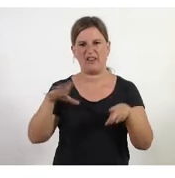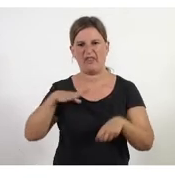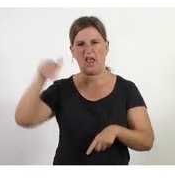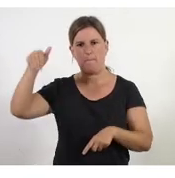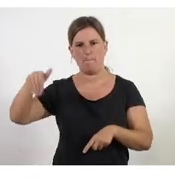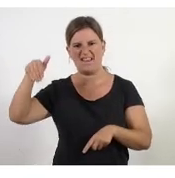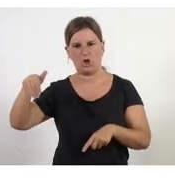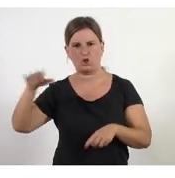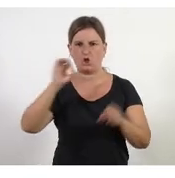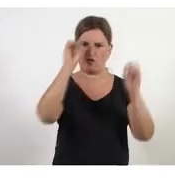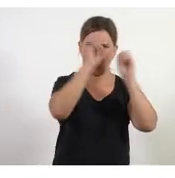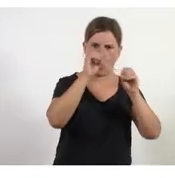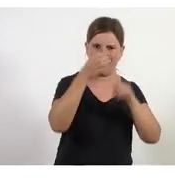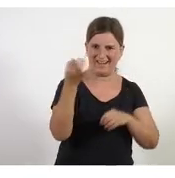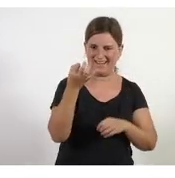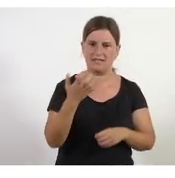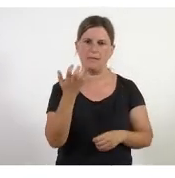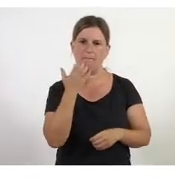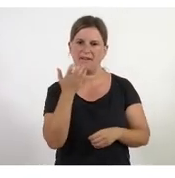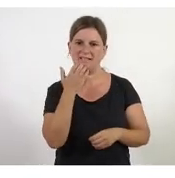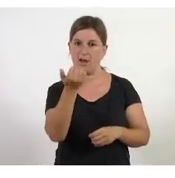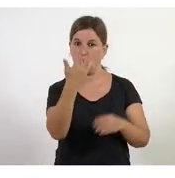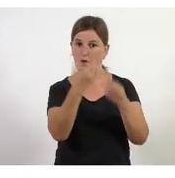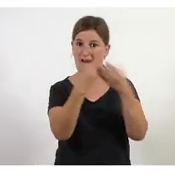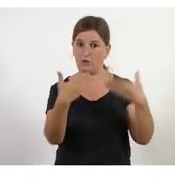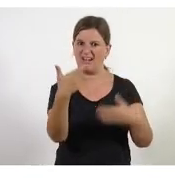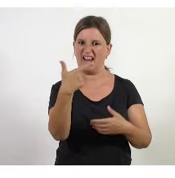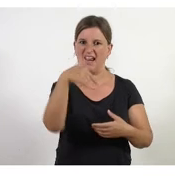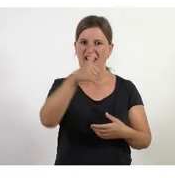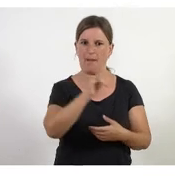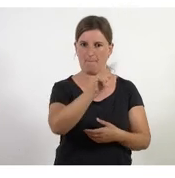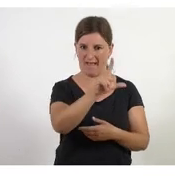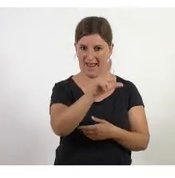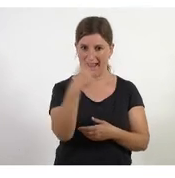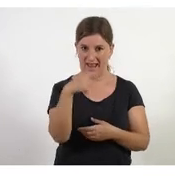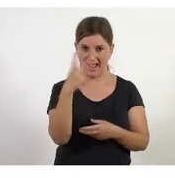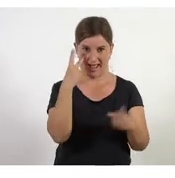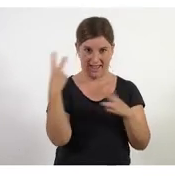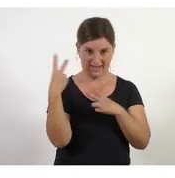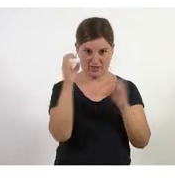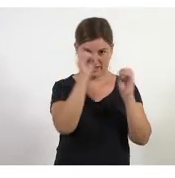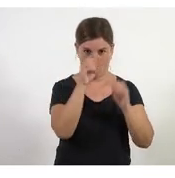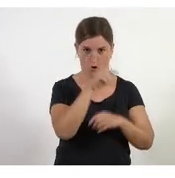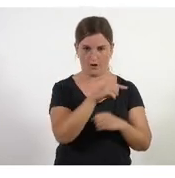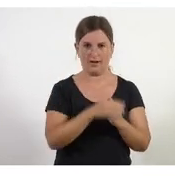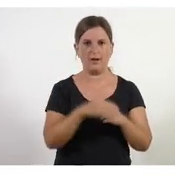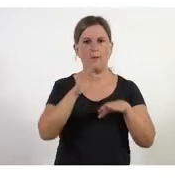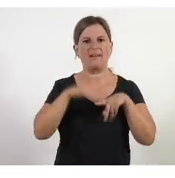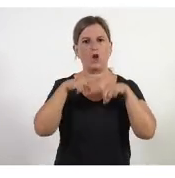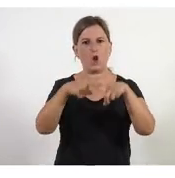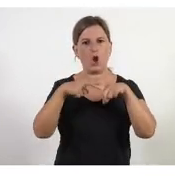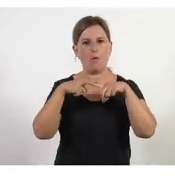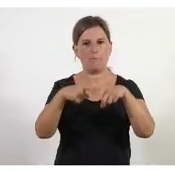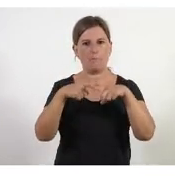Microsoft. Com a eina de correu electrònic tenim el Gmail, com a eina de compartir arxius al núvol